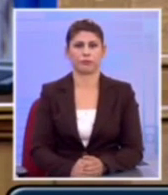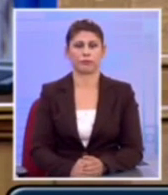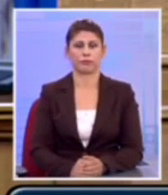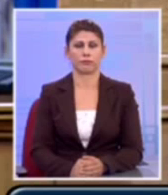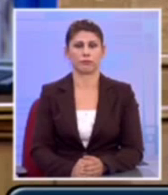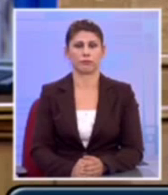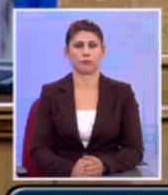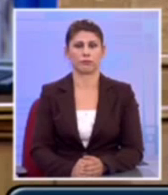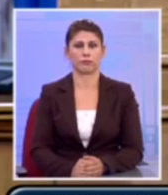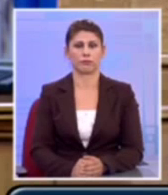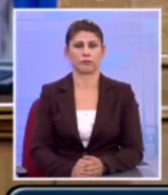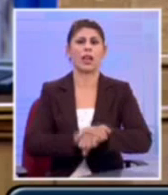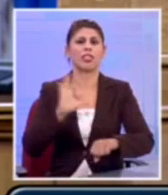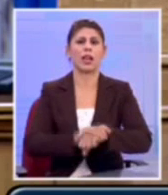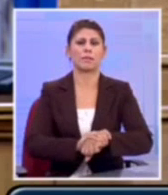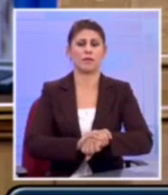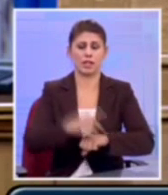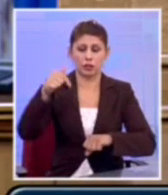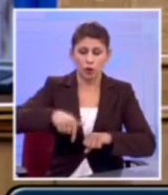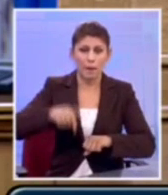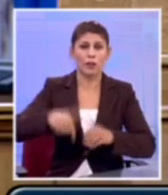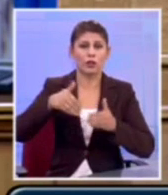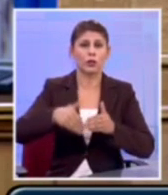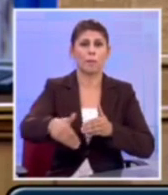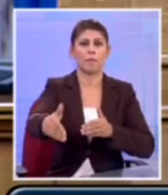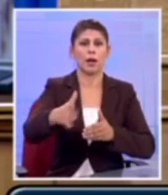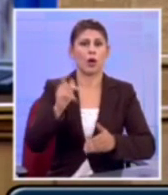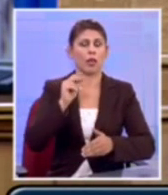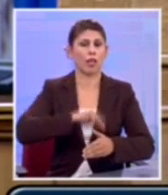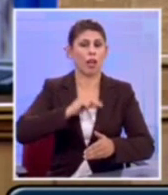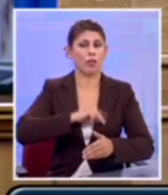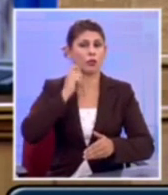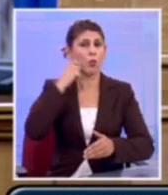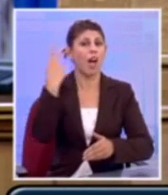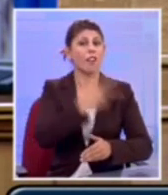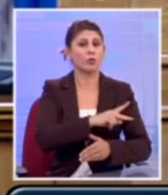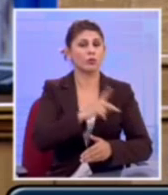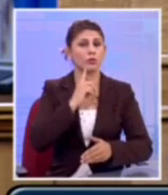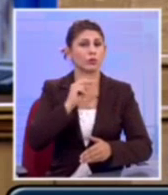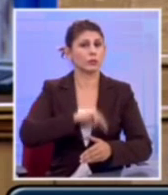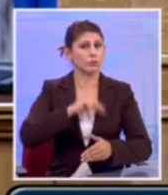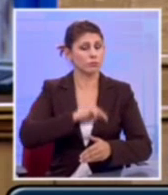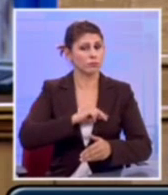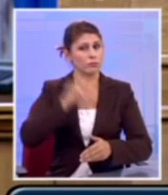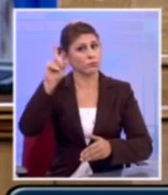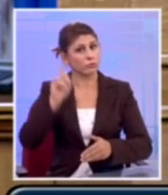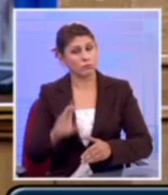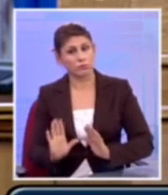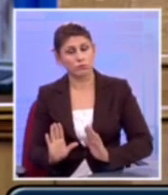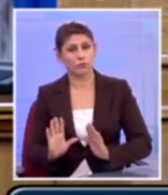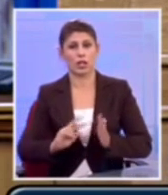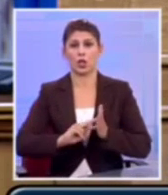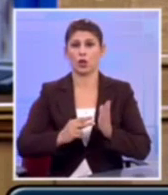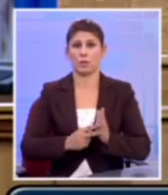υποθήκευσαν το παρόν και το μέλλον ιδιωτελώς και εποφελία μιας